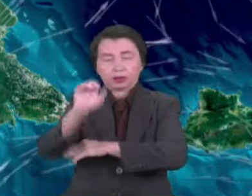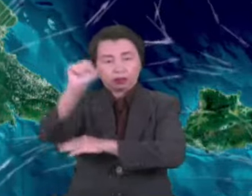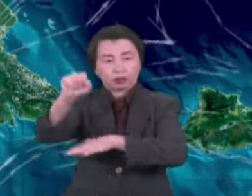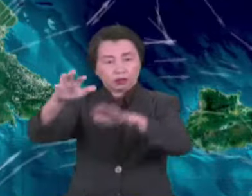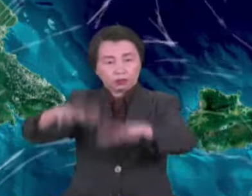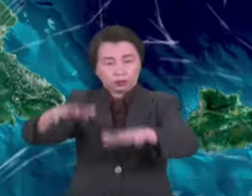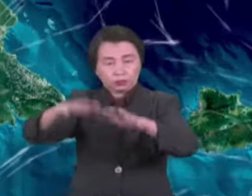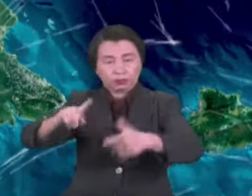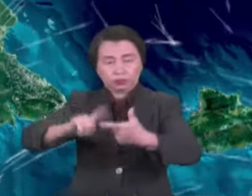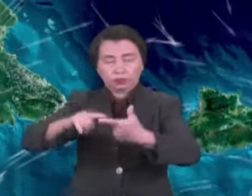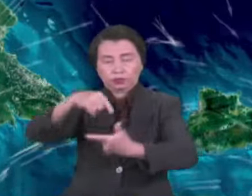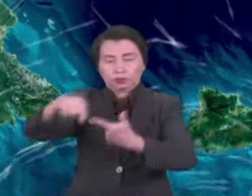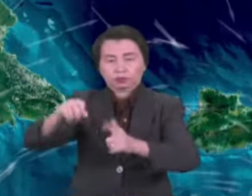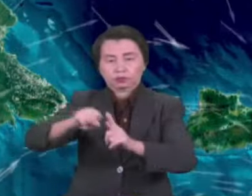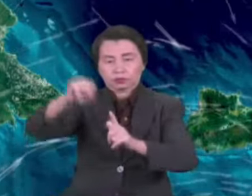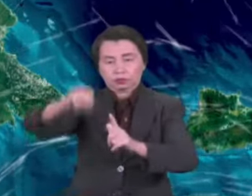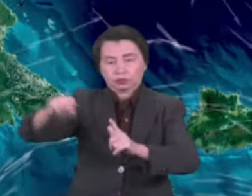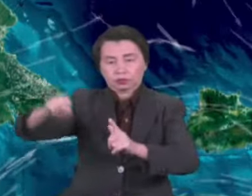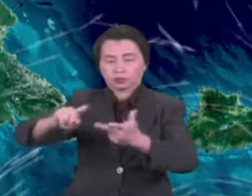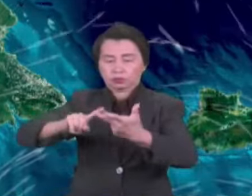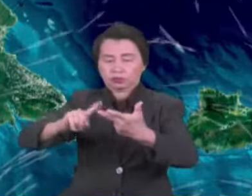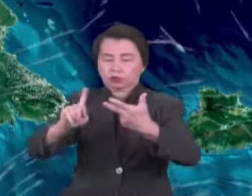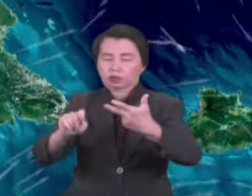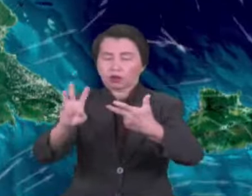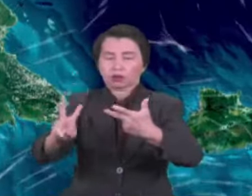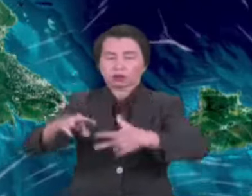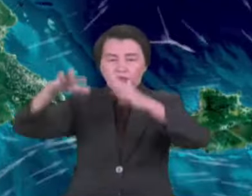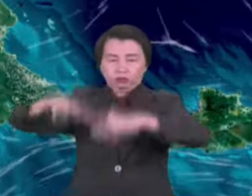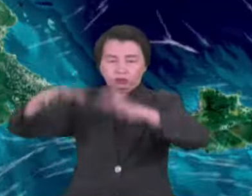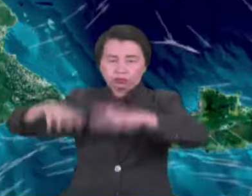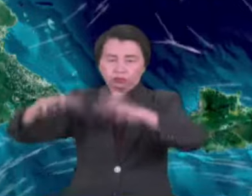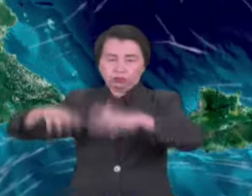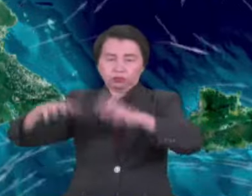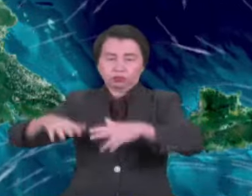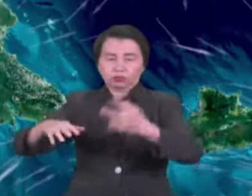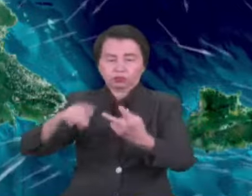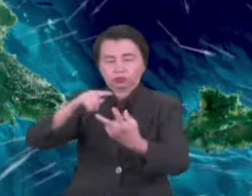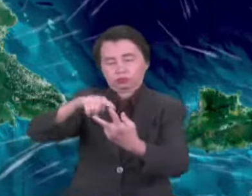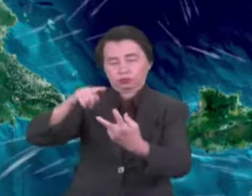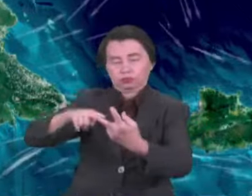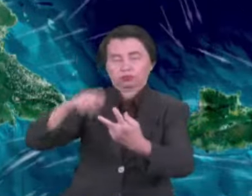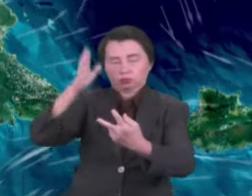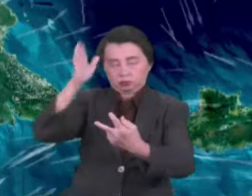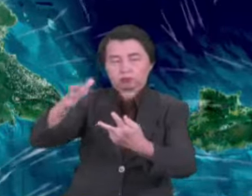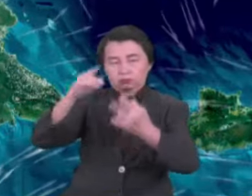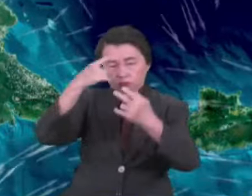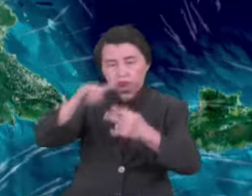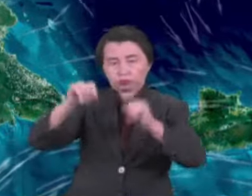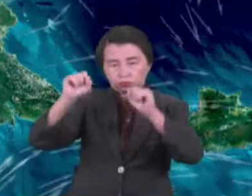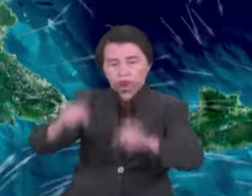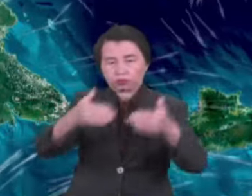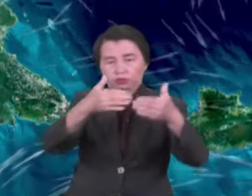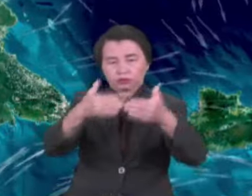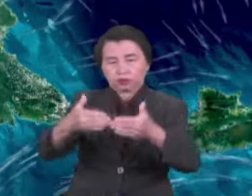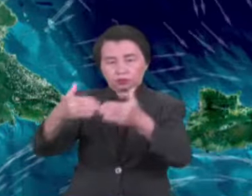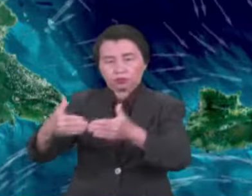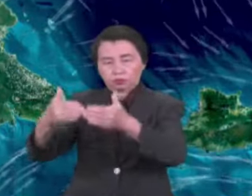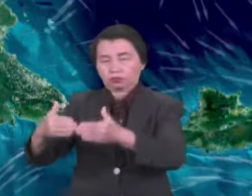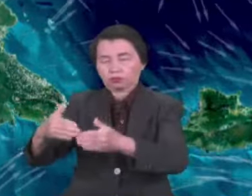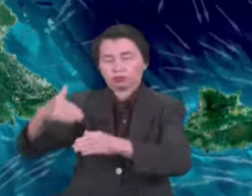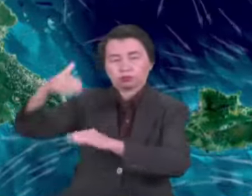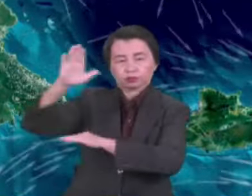Sabah dan juga di sekitar Sandakan dan juga Tawau. Keadaan hujan di kedua-dua negeri ini kita jangkakan untuk boleh berlarutan sehingga